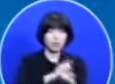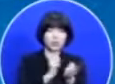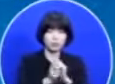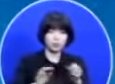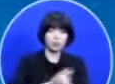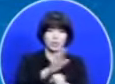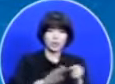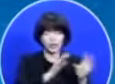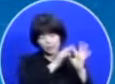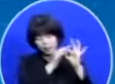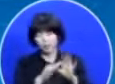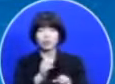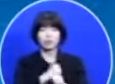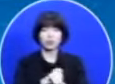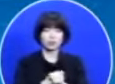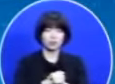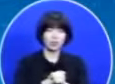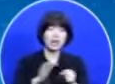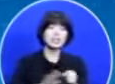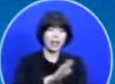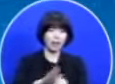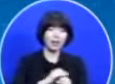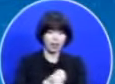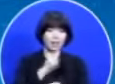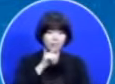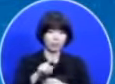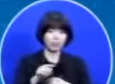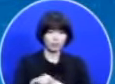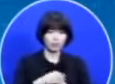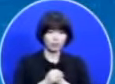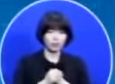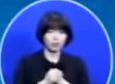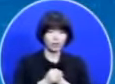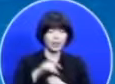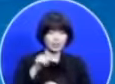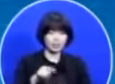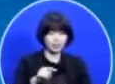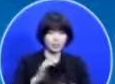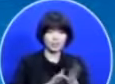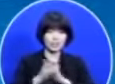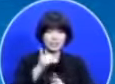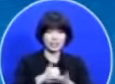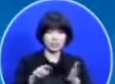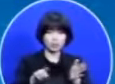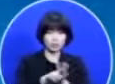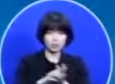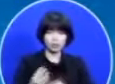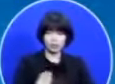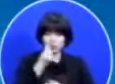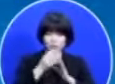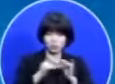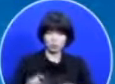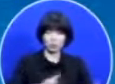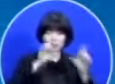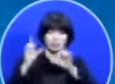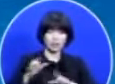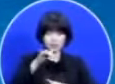하십시오 사랑을 하는 거죠 그것이 예수 믿는 성도의 삶에 있어서